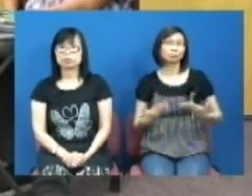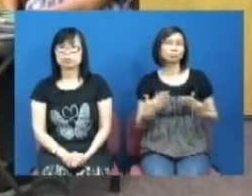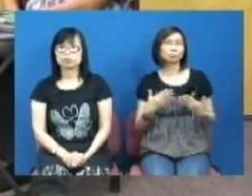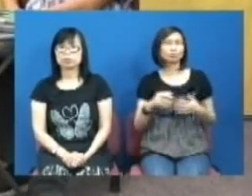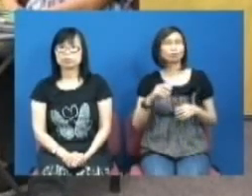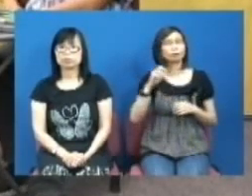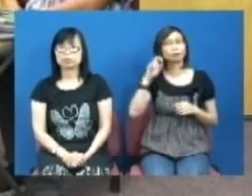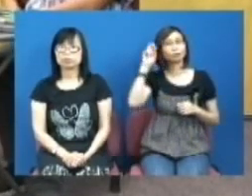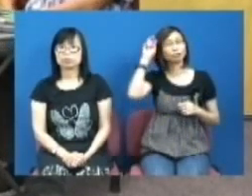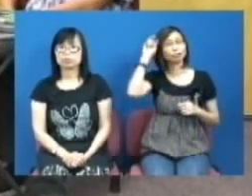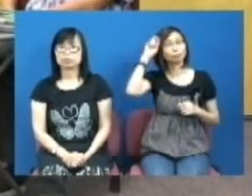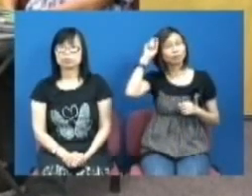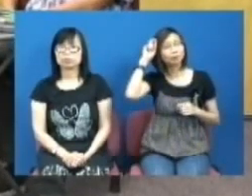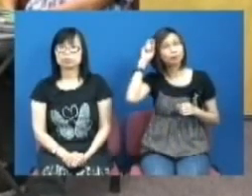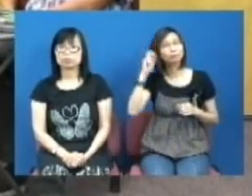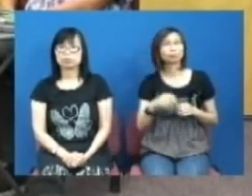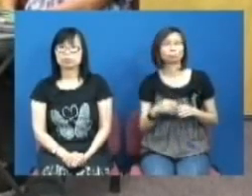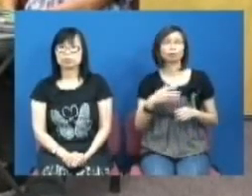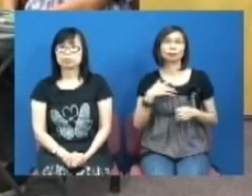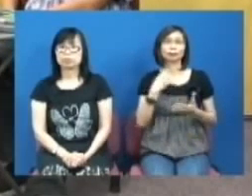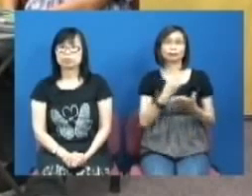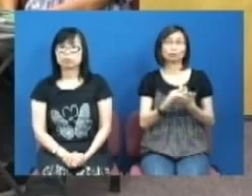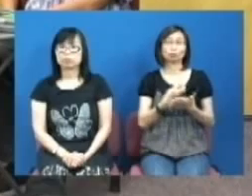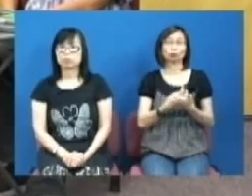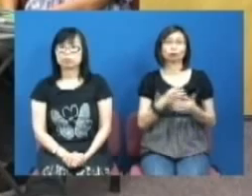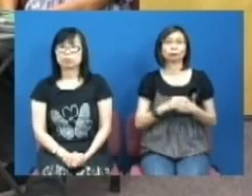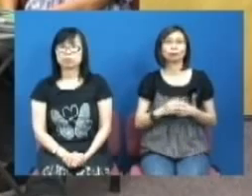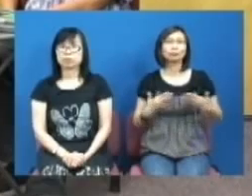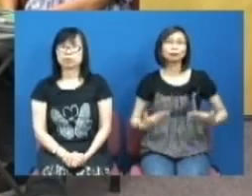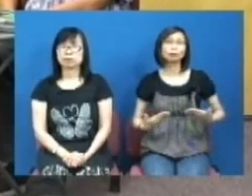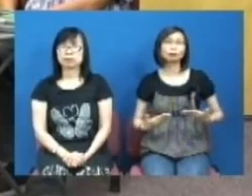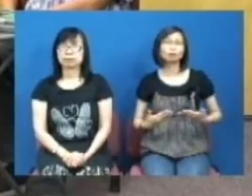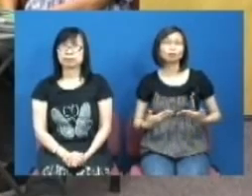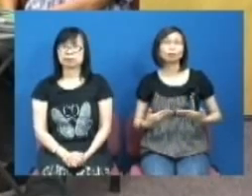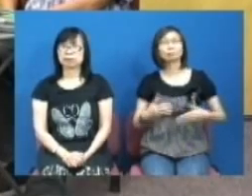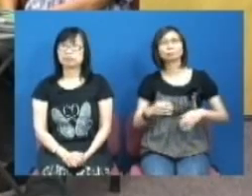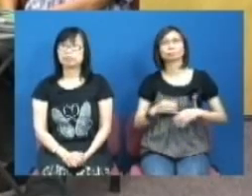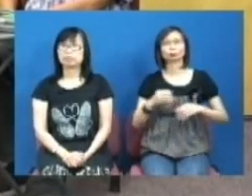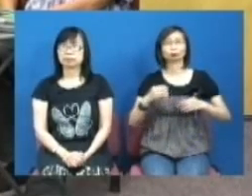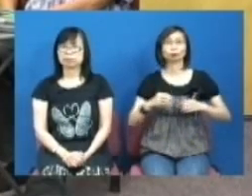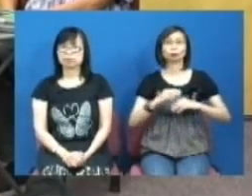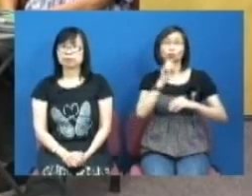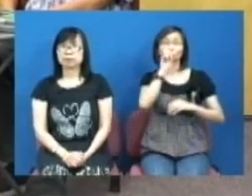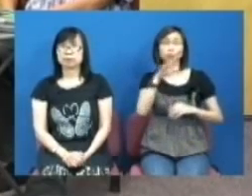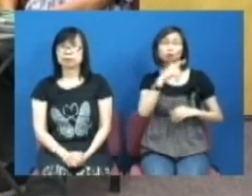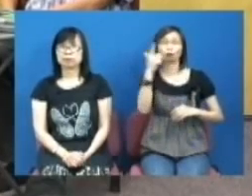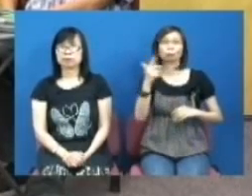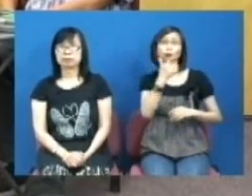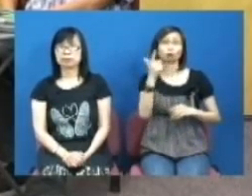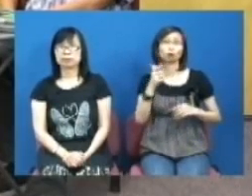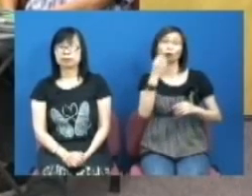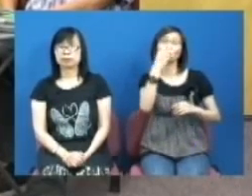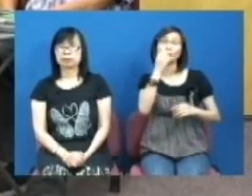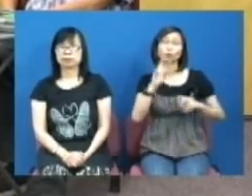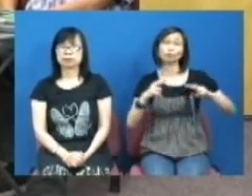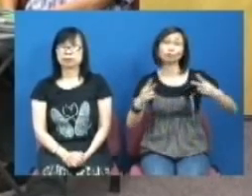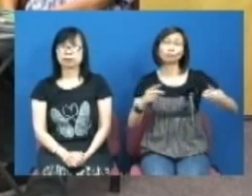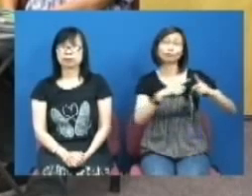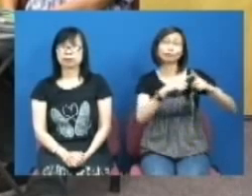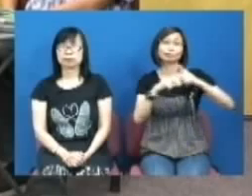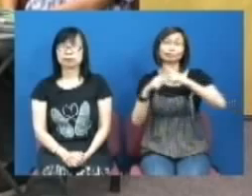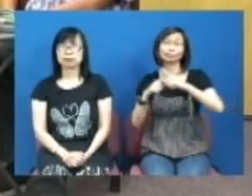嘅數據啊解讀嘅時候都要好小心。咁我諗今日成個節目裏邊都講咗好多關於香港民主發展嘅批判啦，又或者其實同中國民